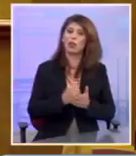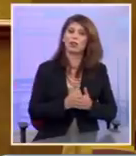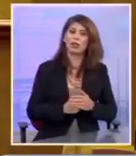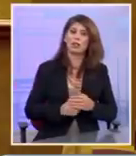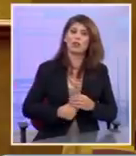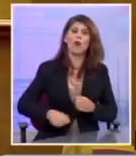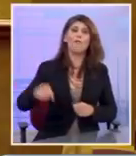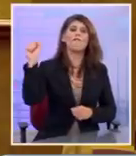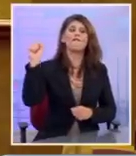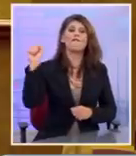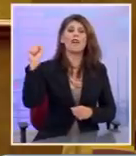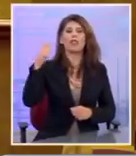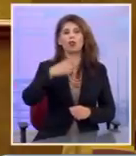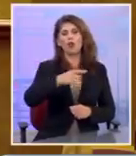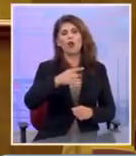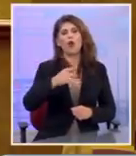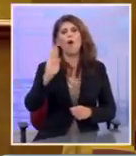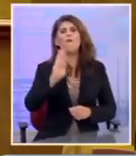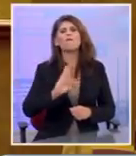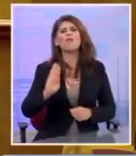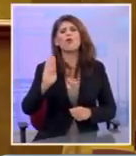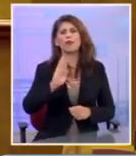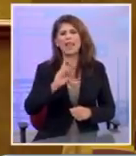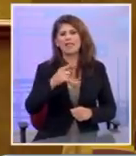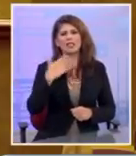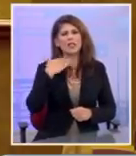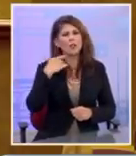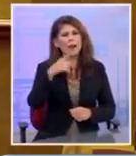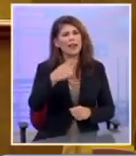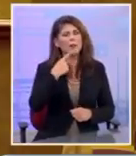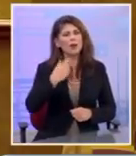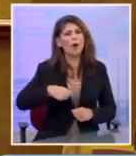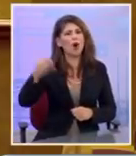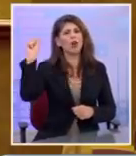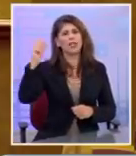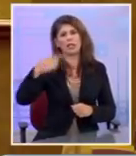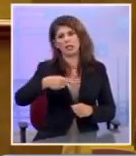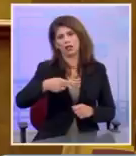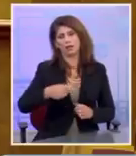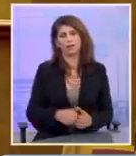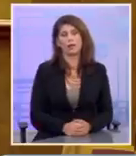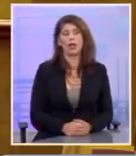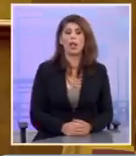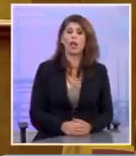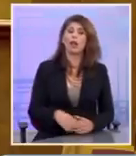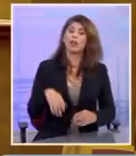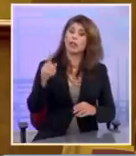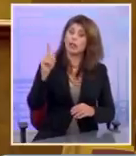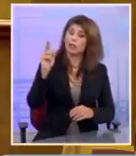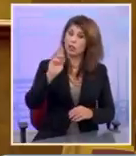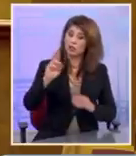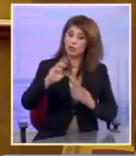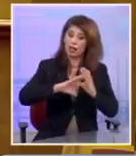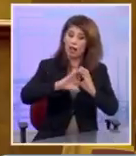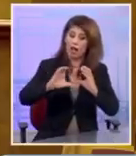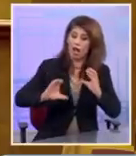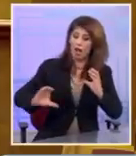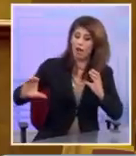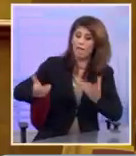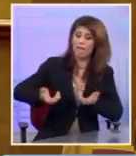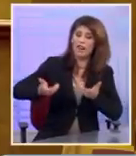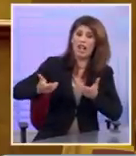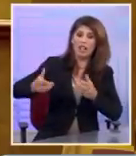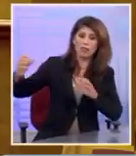στο Βουκουρέστι. Την πολιτική με τη Ρωσία για την κατασκευή των αγωγών φυσικού αερίου που θα μετέτρεπαν την